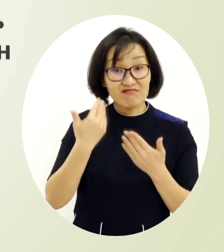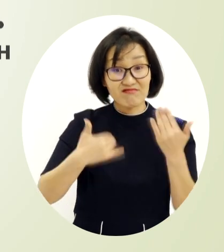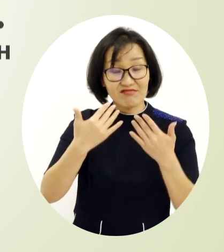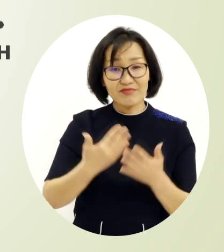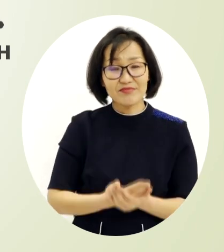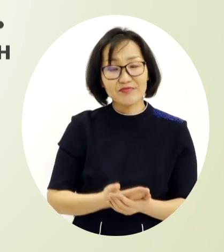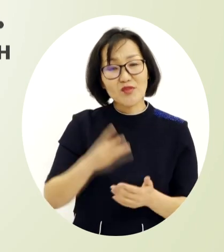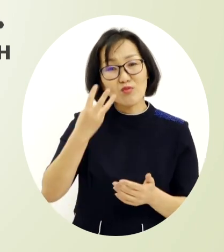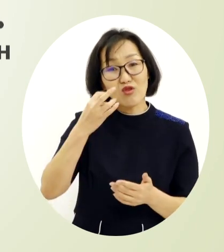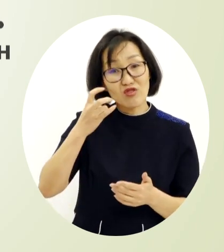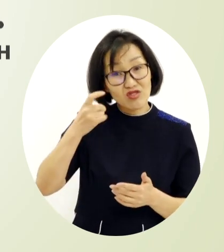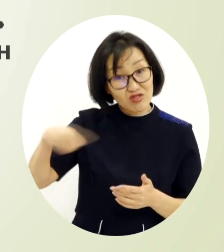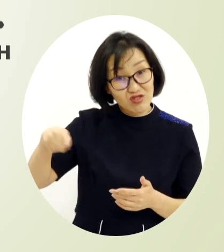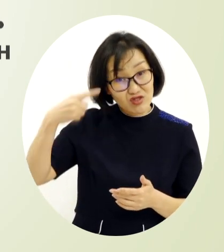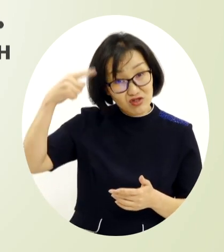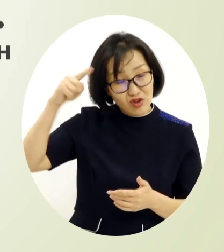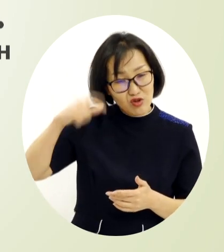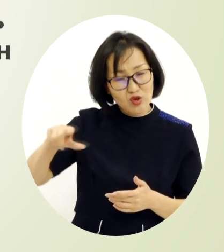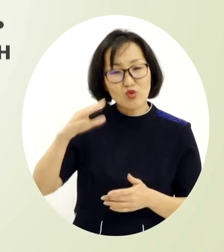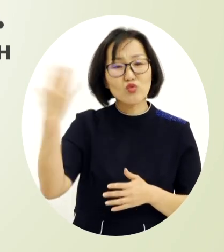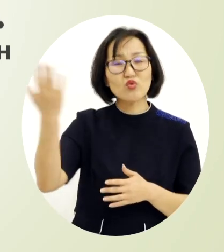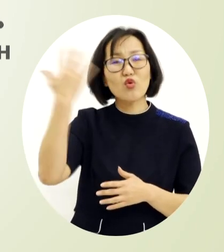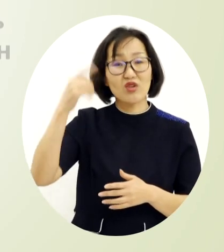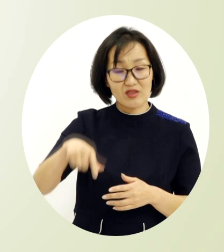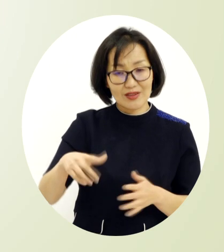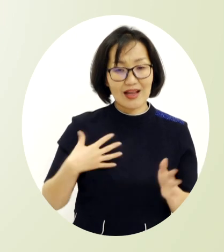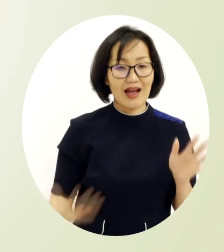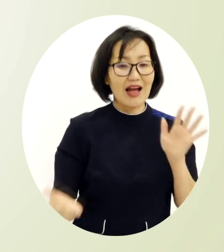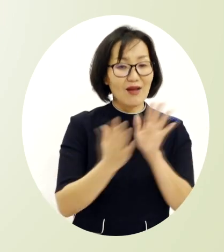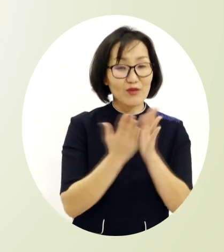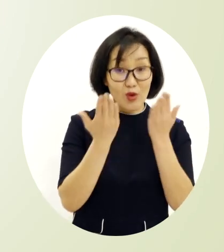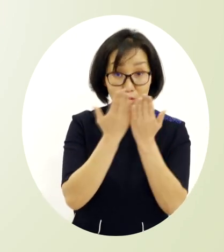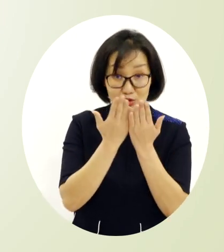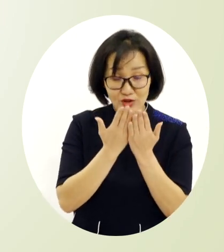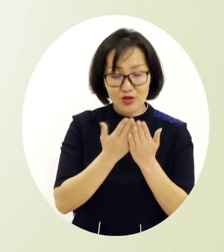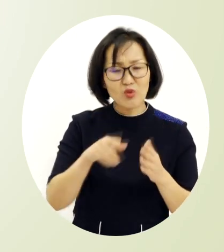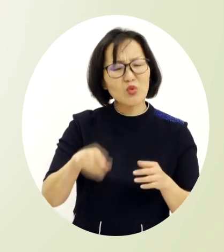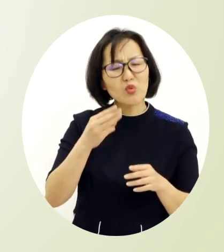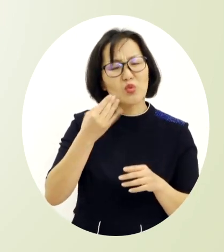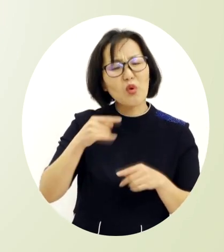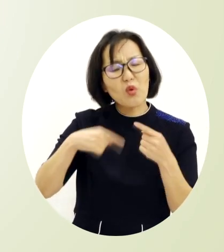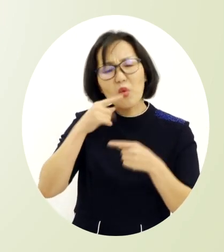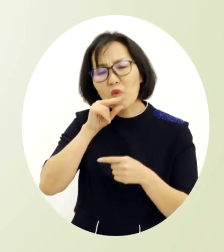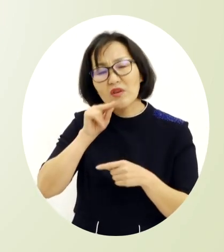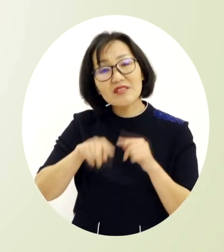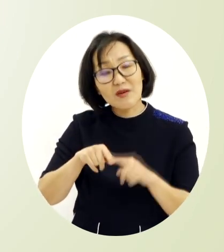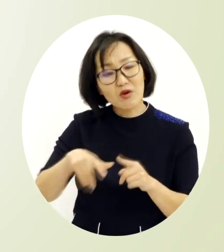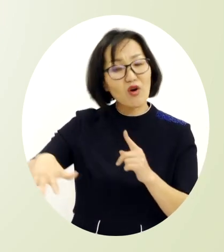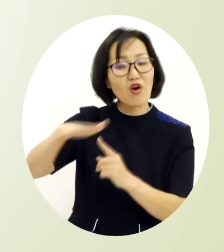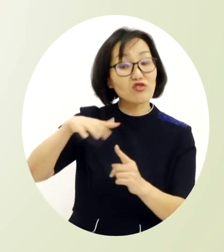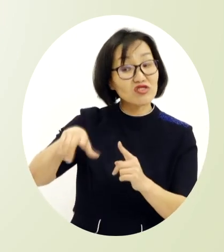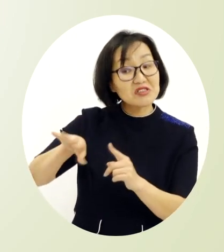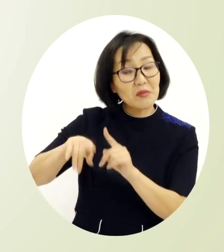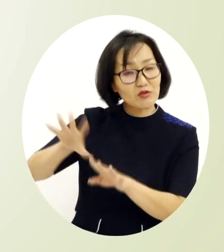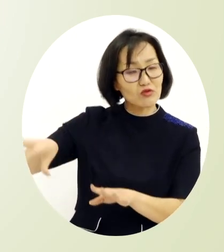мөнх зохиолчийн шуурга гэсэн өгүүлгийг хамтдаа уншиж тухайн үйл явдлын орчныг